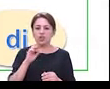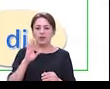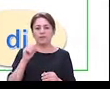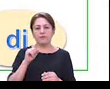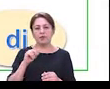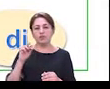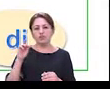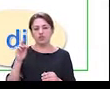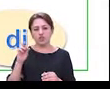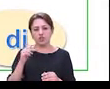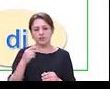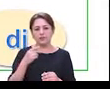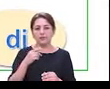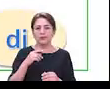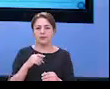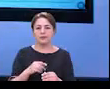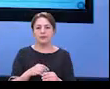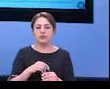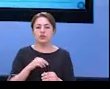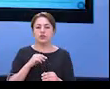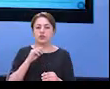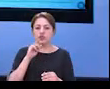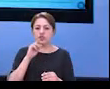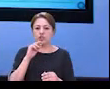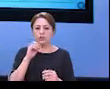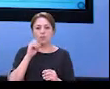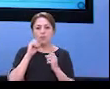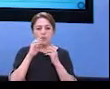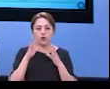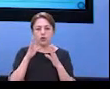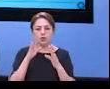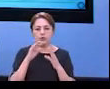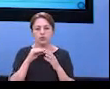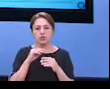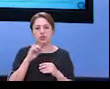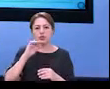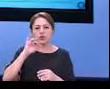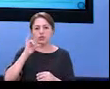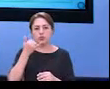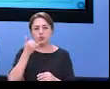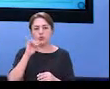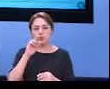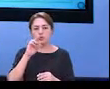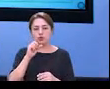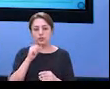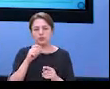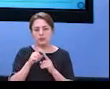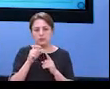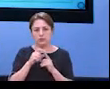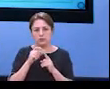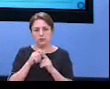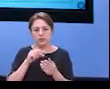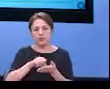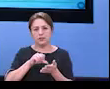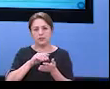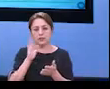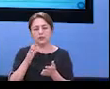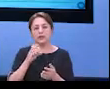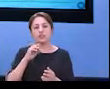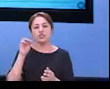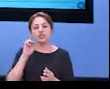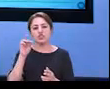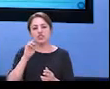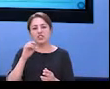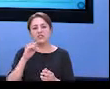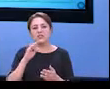va J tovushini. J portlovchi, jo'ja so'zida ishlatiladi, J esa